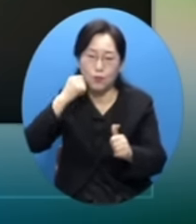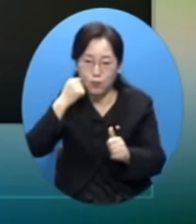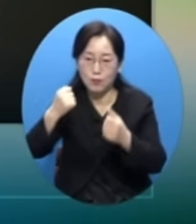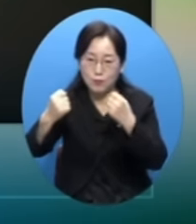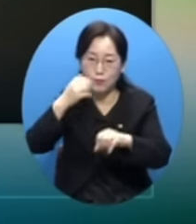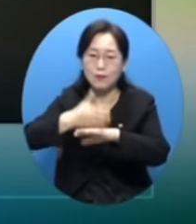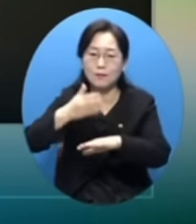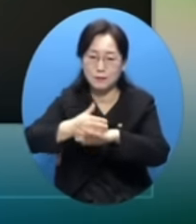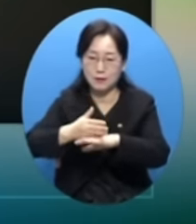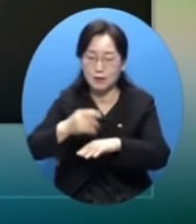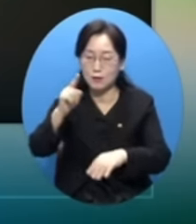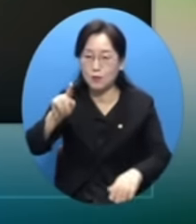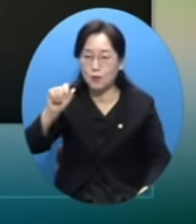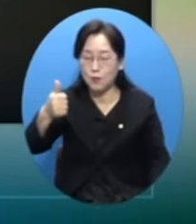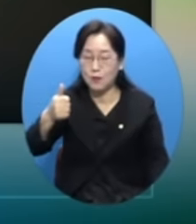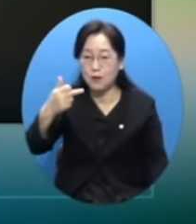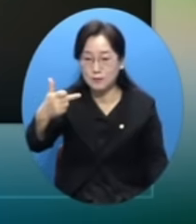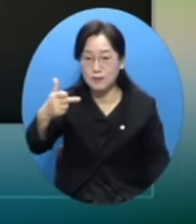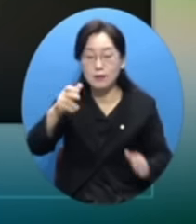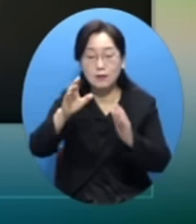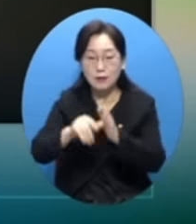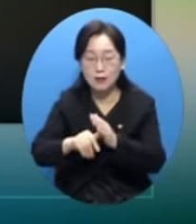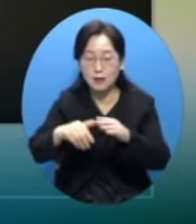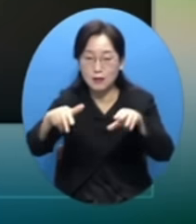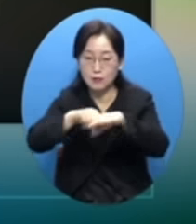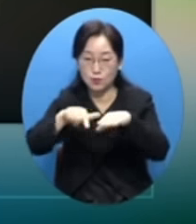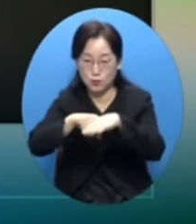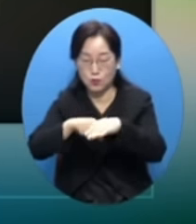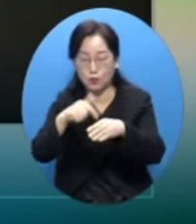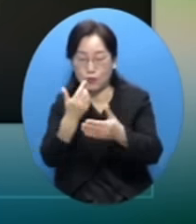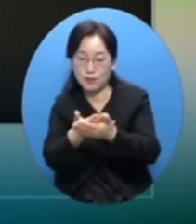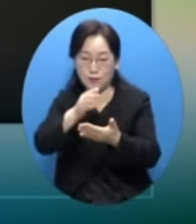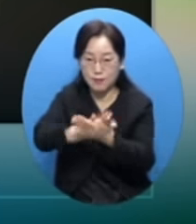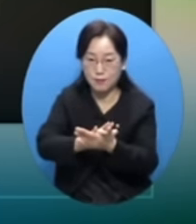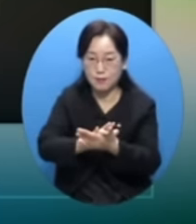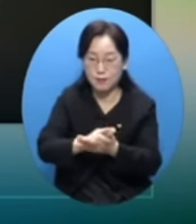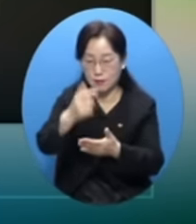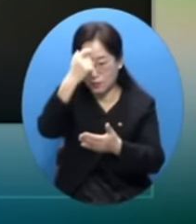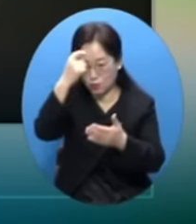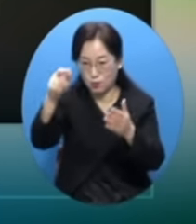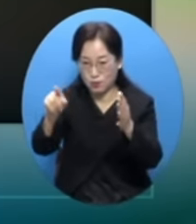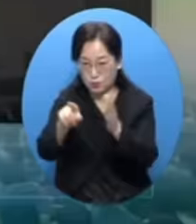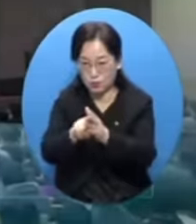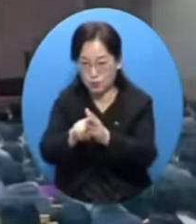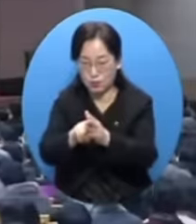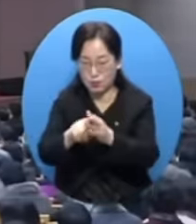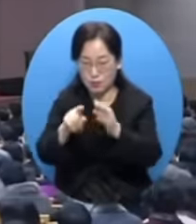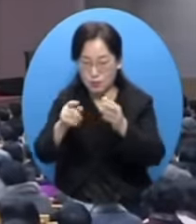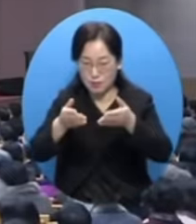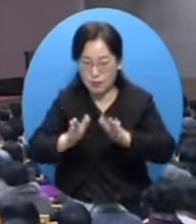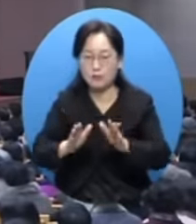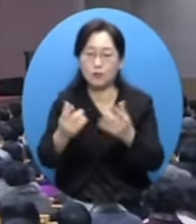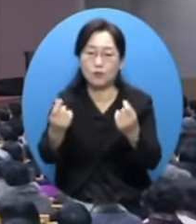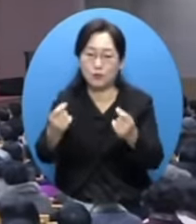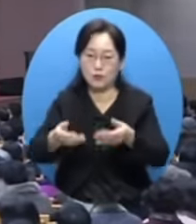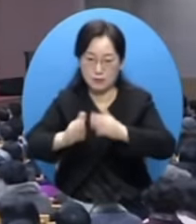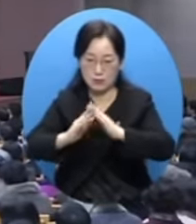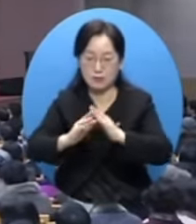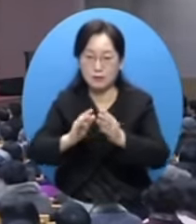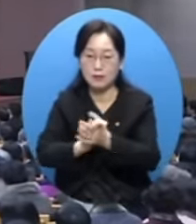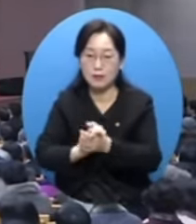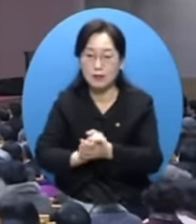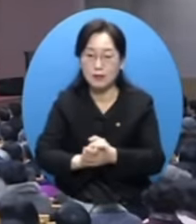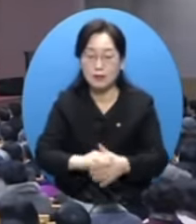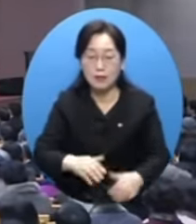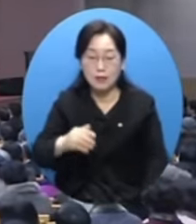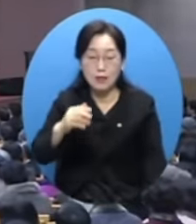받아서 1517년 종교개혁을 이루어서 오늘날 기독교가 탄생하게 된 것입니다. 하나님은 영국에서 청교도를 미국으로 옮기신 다음